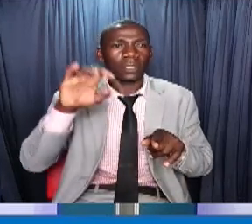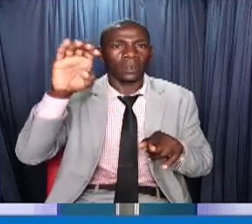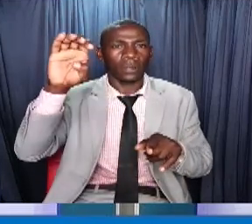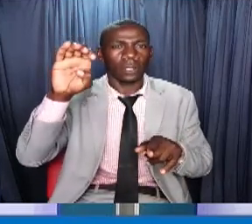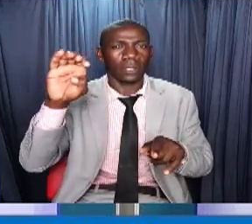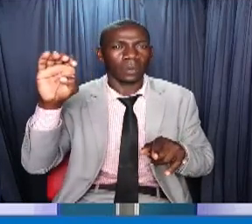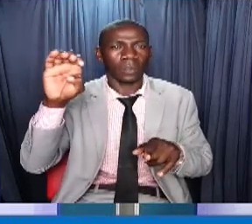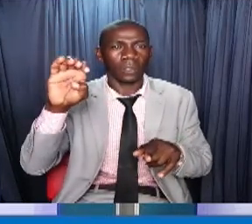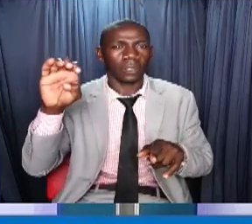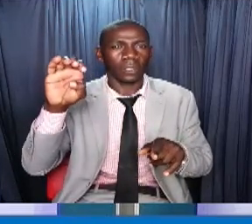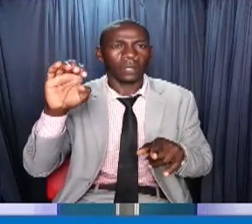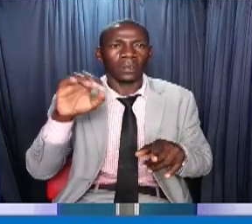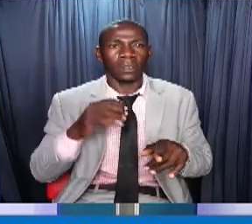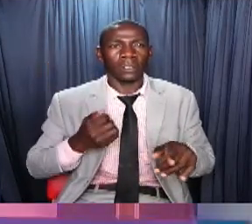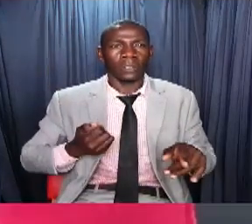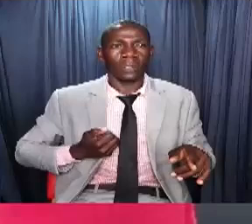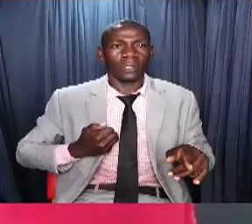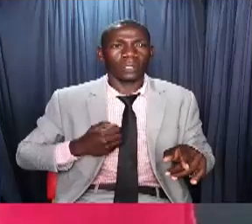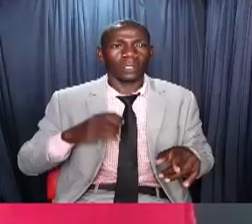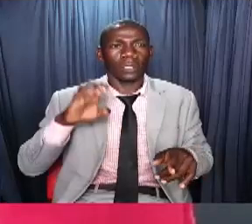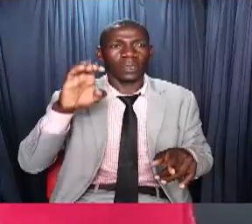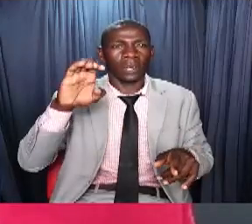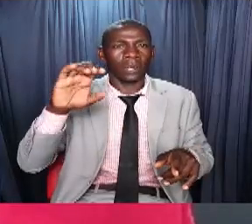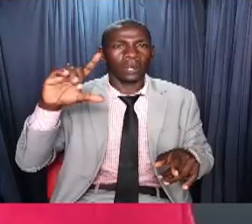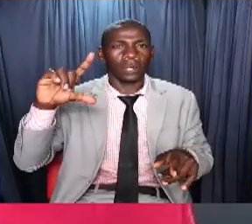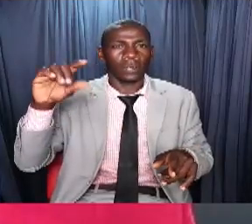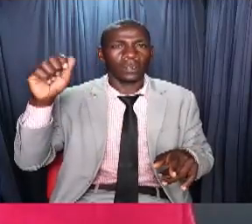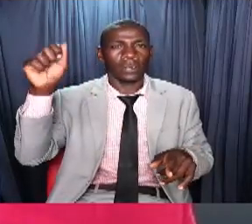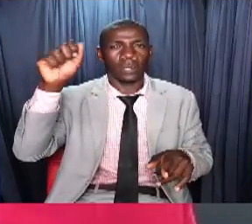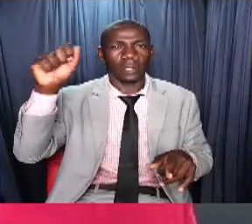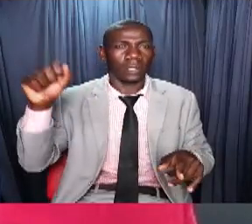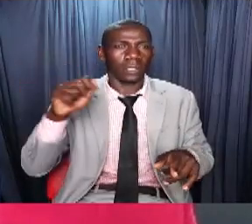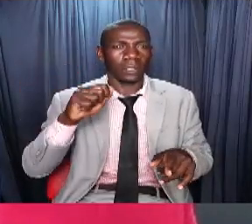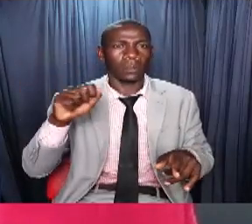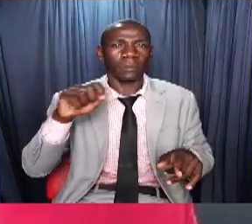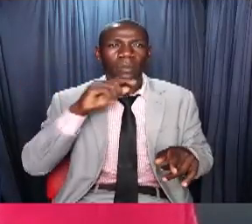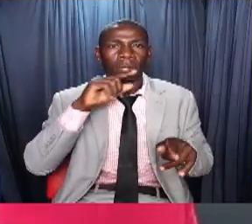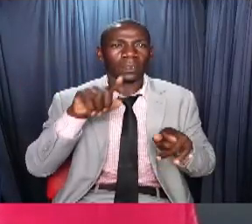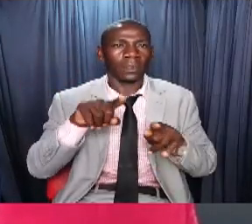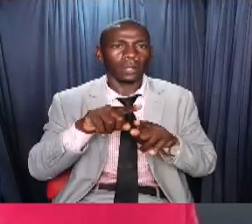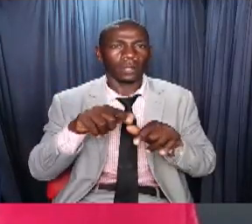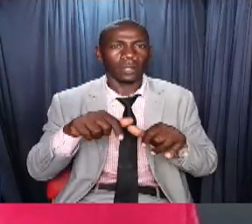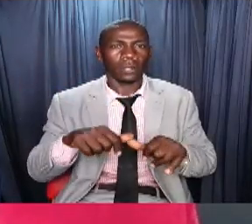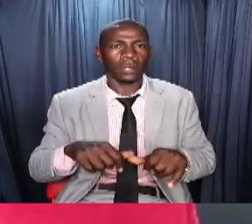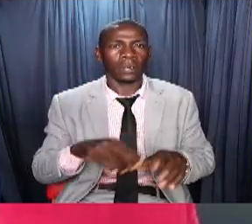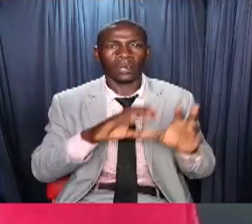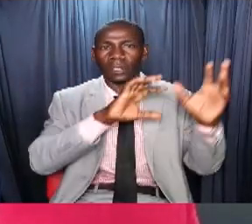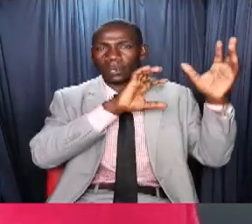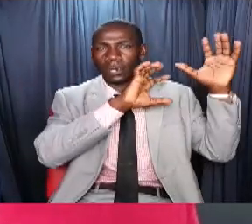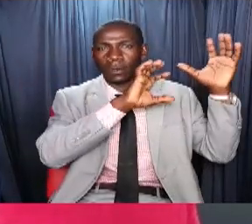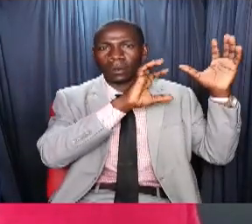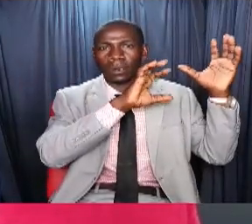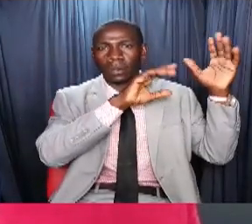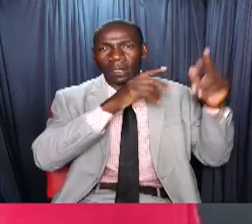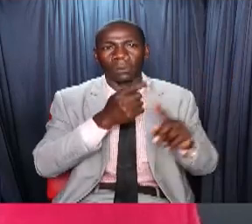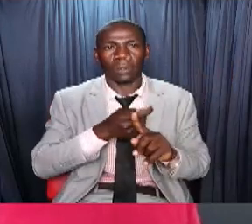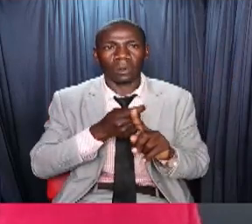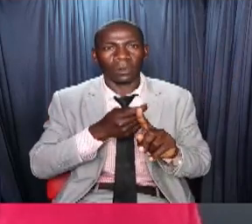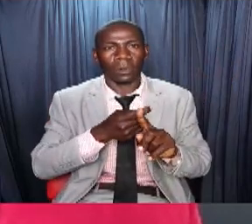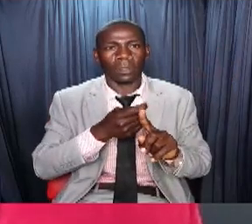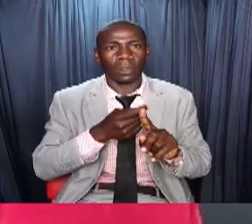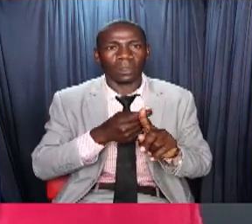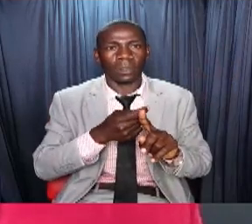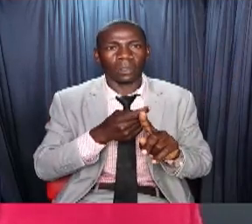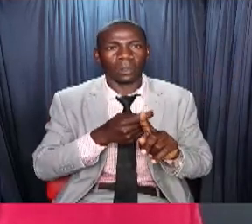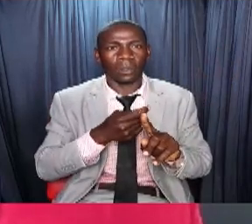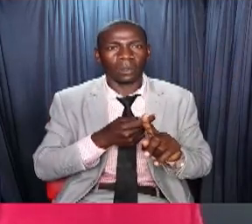Mwachiti Ngome na dada Elizabeth Mboze James. Ndugu anaishi Dumbule Kinango katika gatuzi la Kwale.